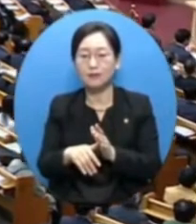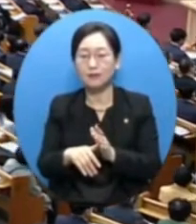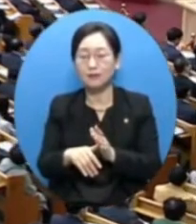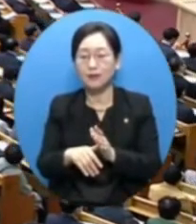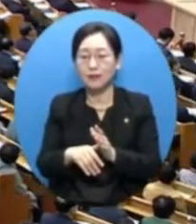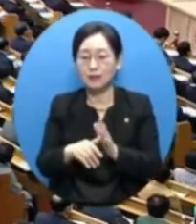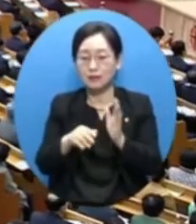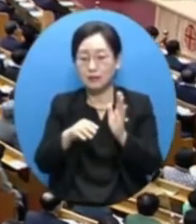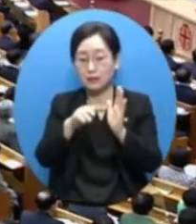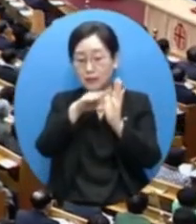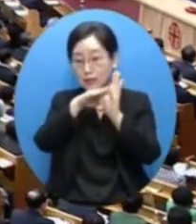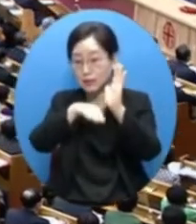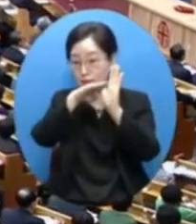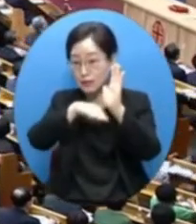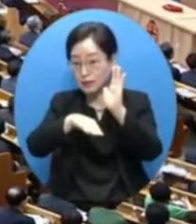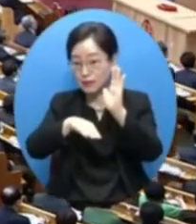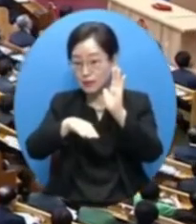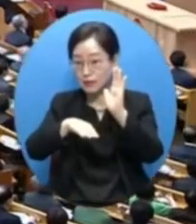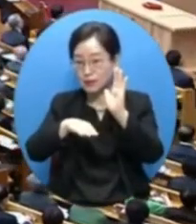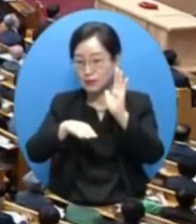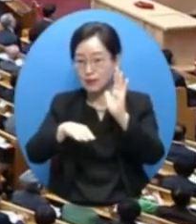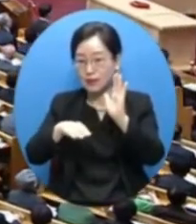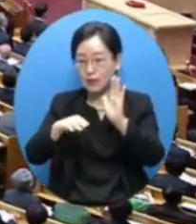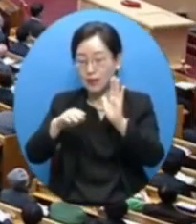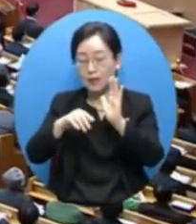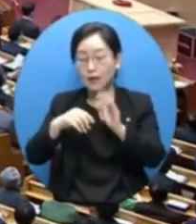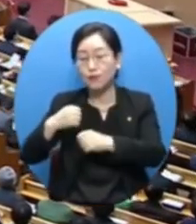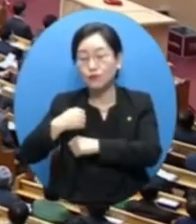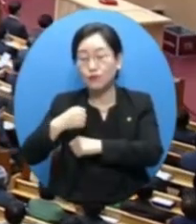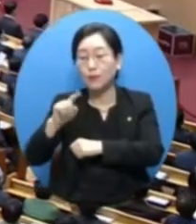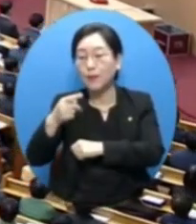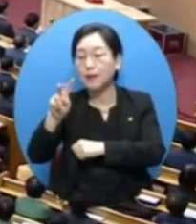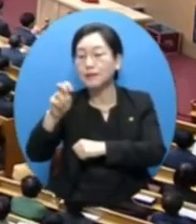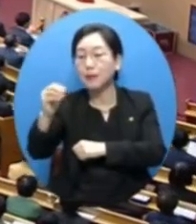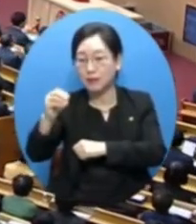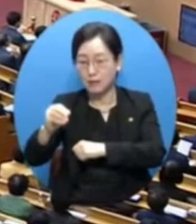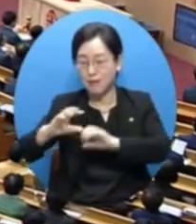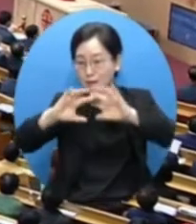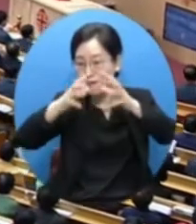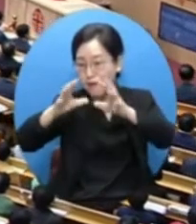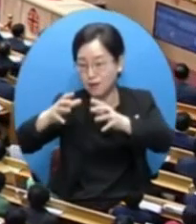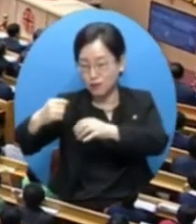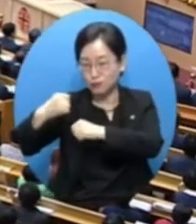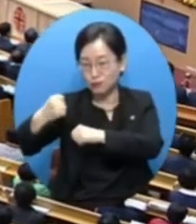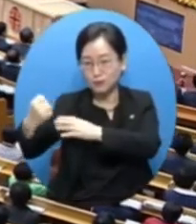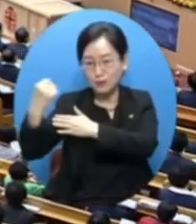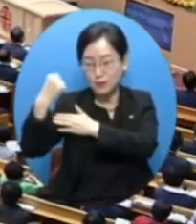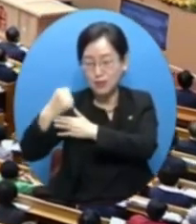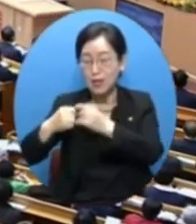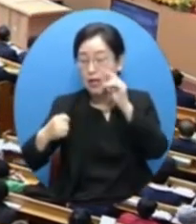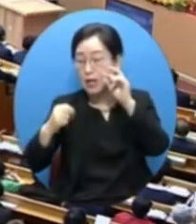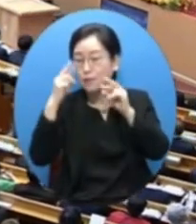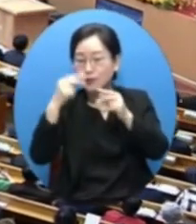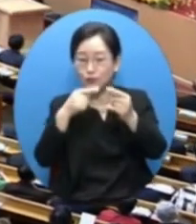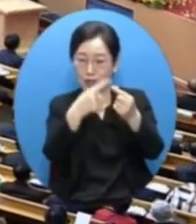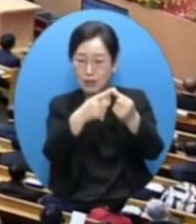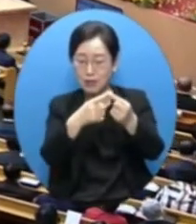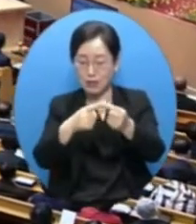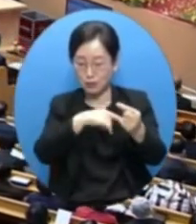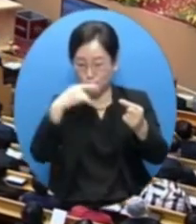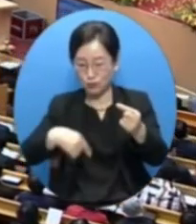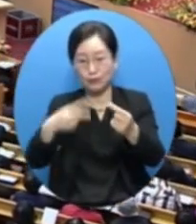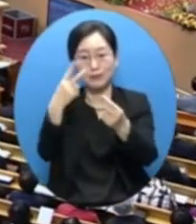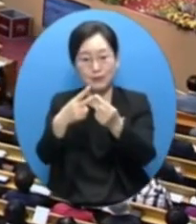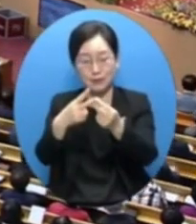월남 군인이 120만 명입니다. 당시 세계 군사력 3위입니다. 미국이 제일 많았고, 그 다음에 중국이고, 세